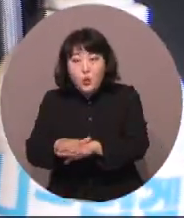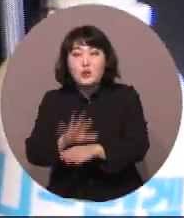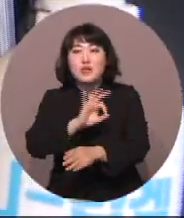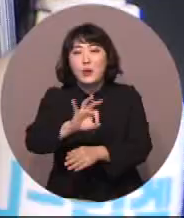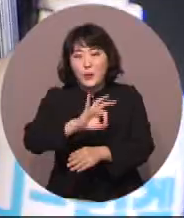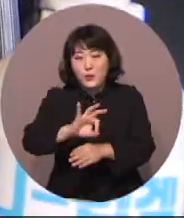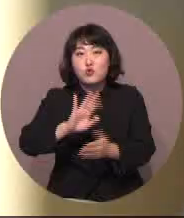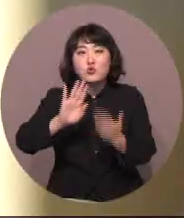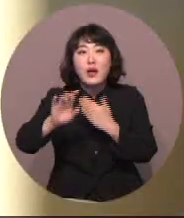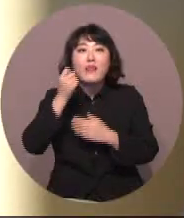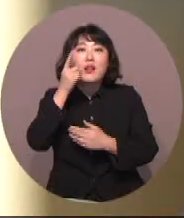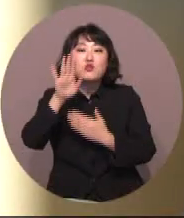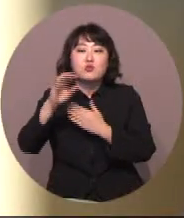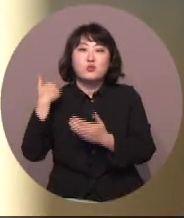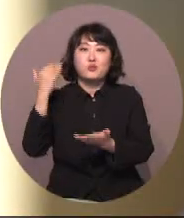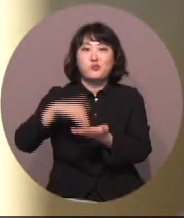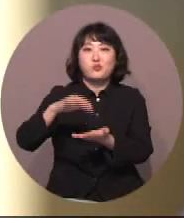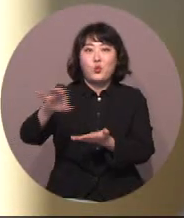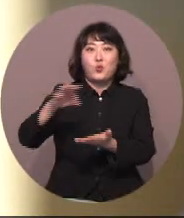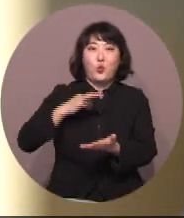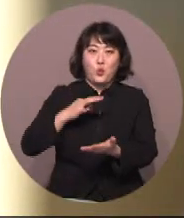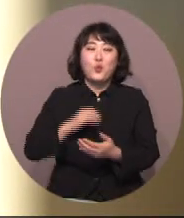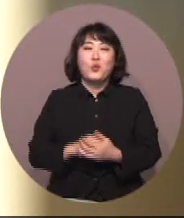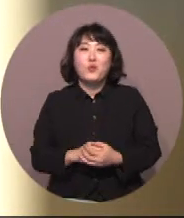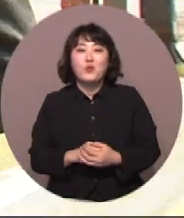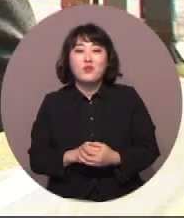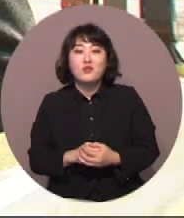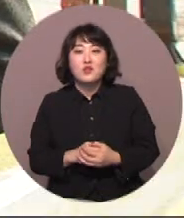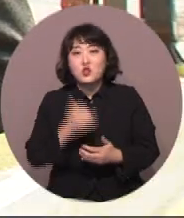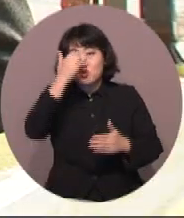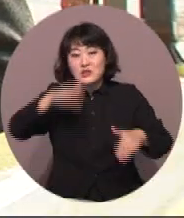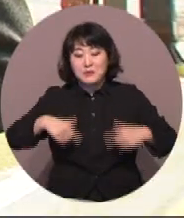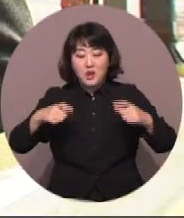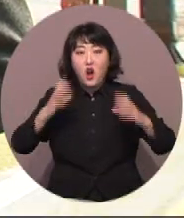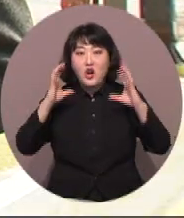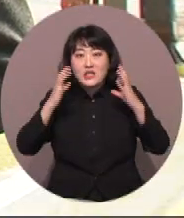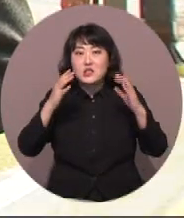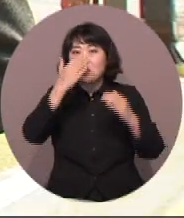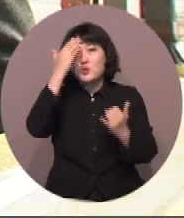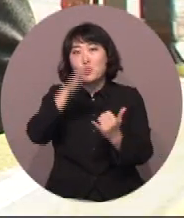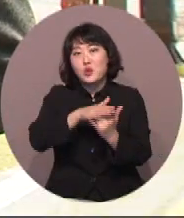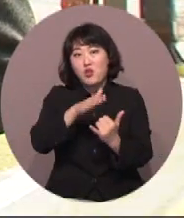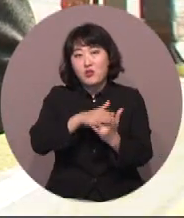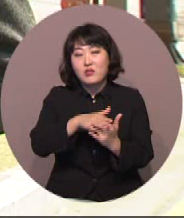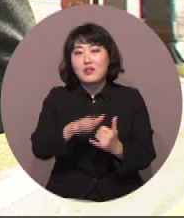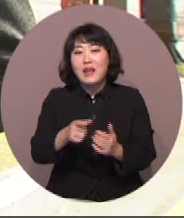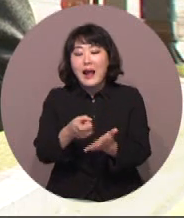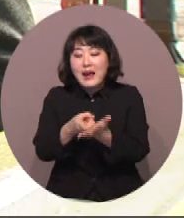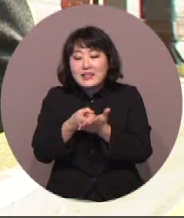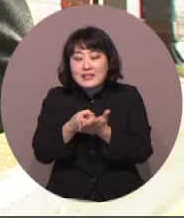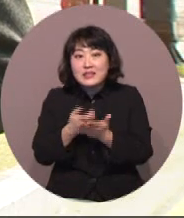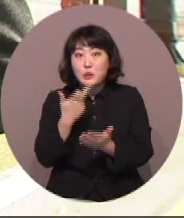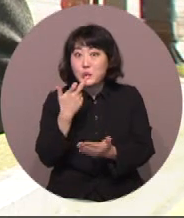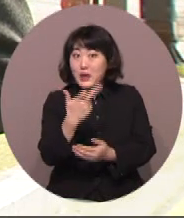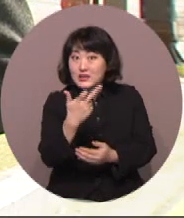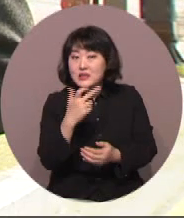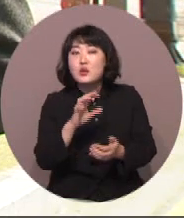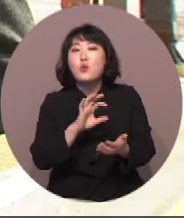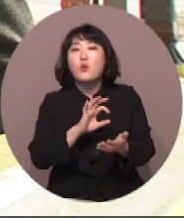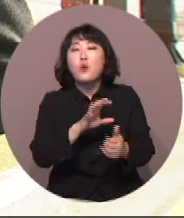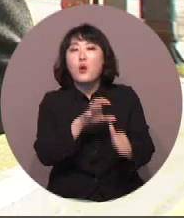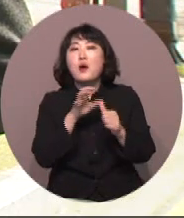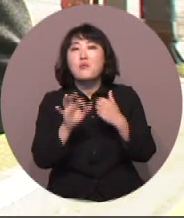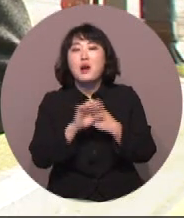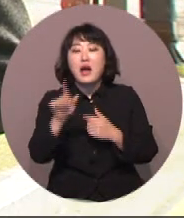방식입니다 충남 지어 어린이와 청소년은 이 충남 여행할 때 교통카드를 이용하면 하루에 최대 세